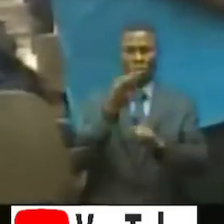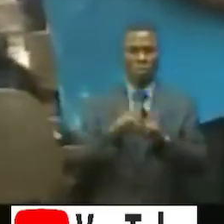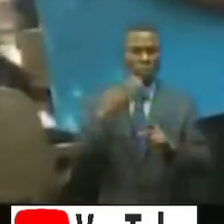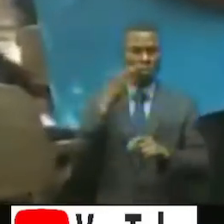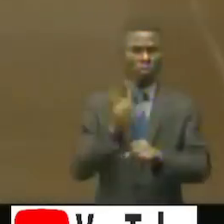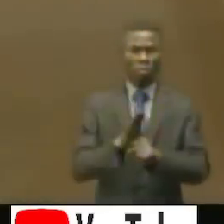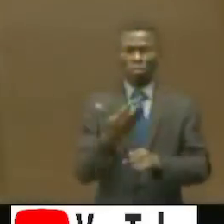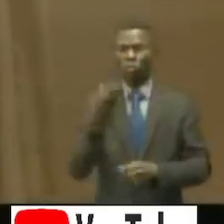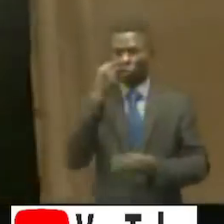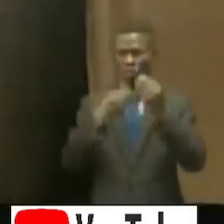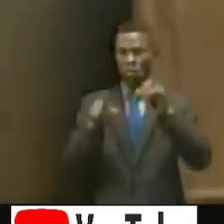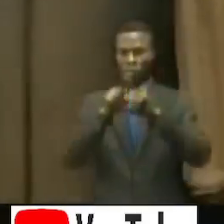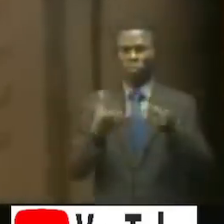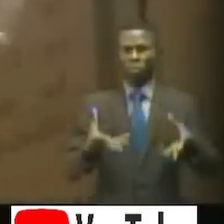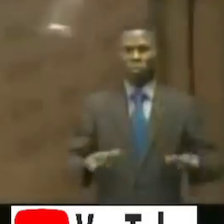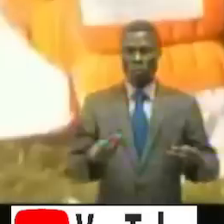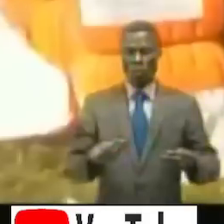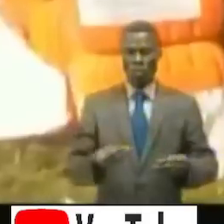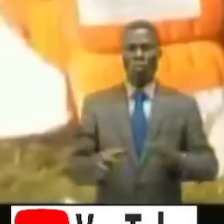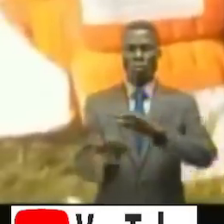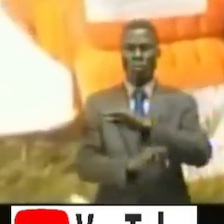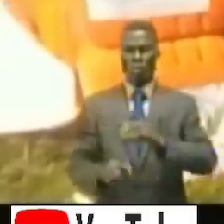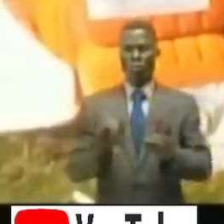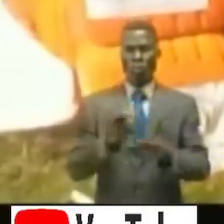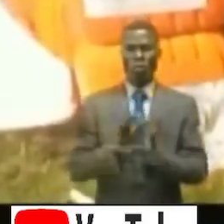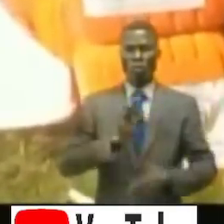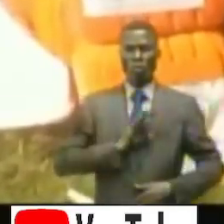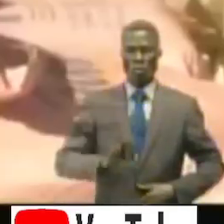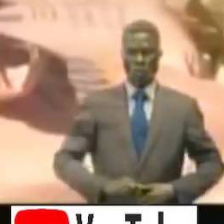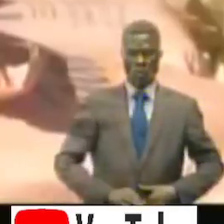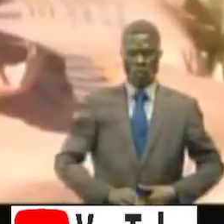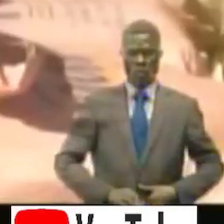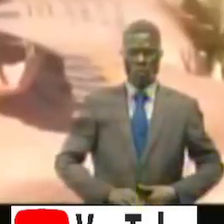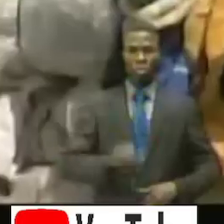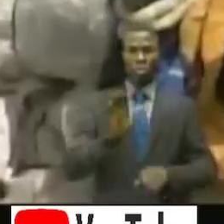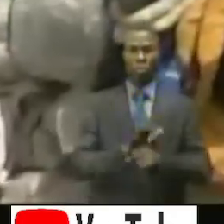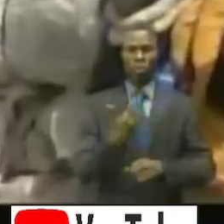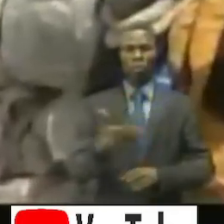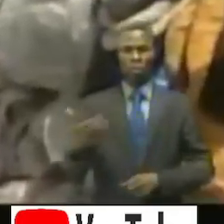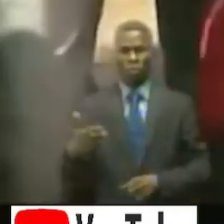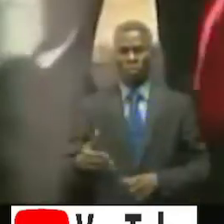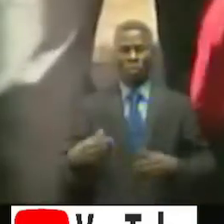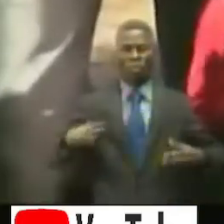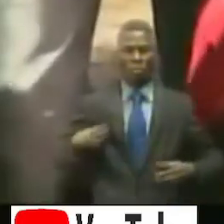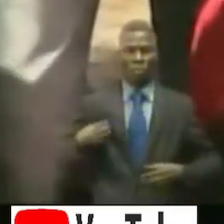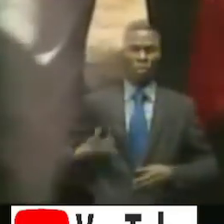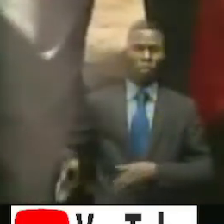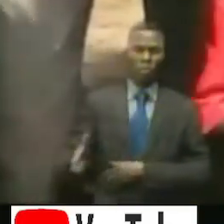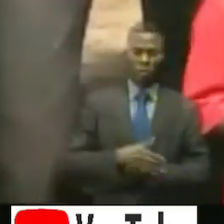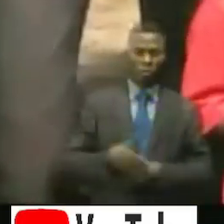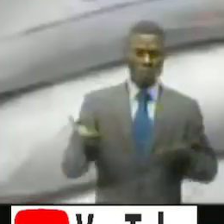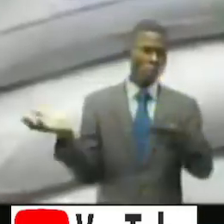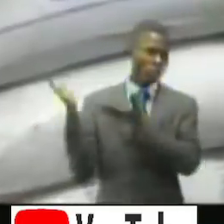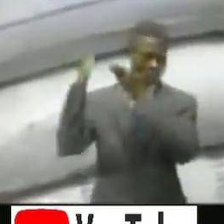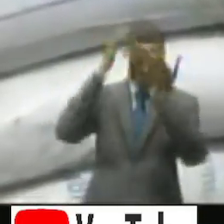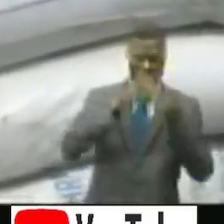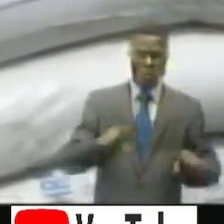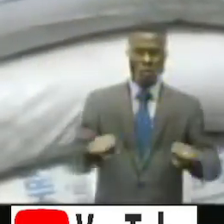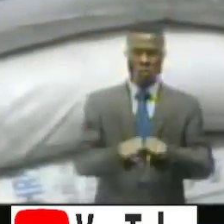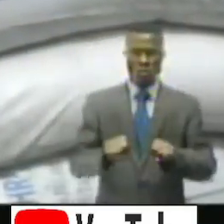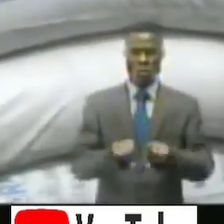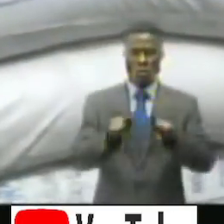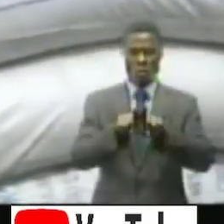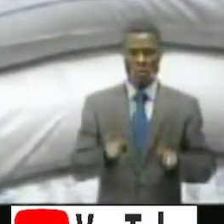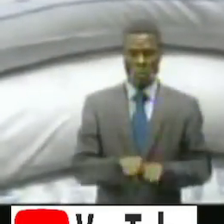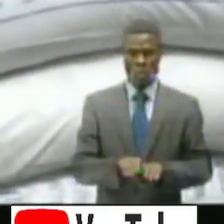de la Fondation Denise Nyakiro-Tshisekedi. Plus de 53 tonnes constituées des vêtements, des couvertures, des chaussures, ainsi que